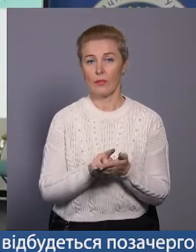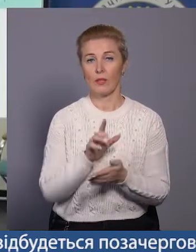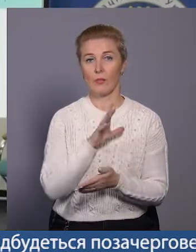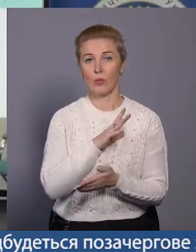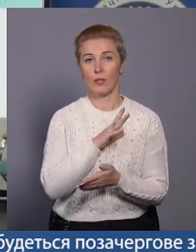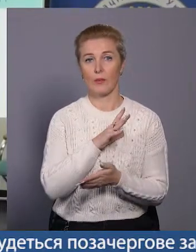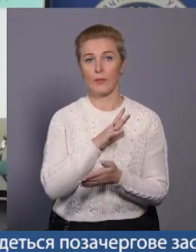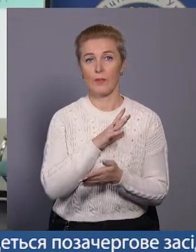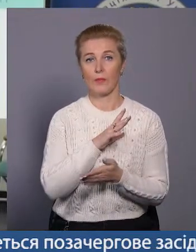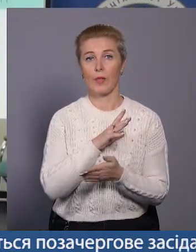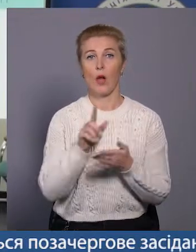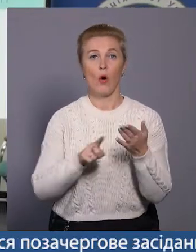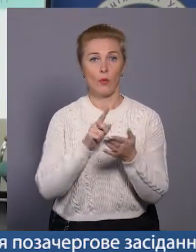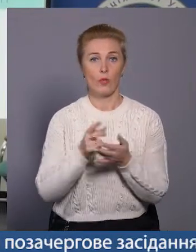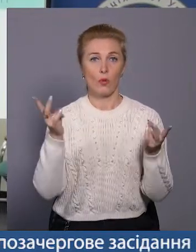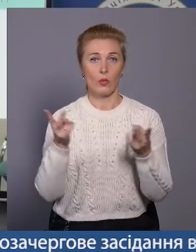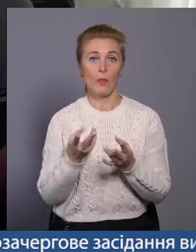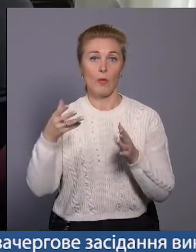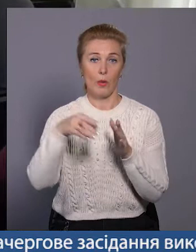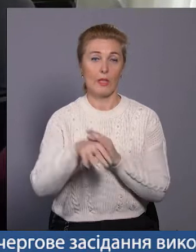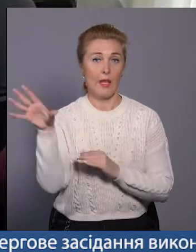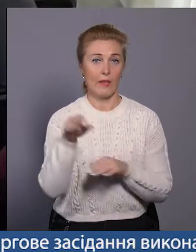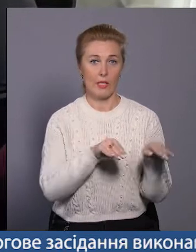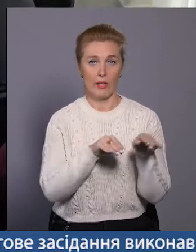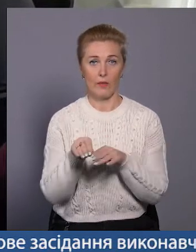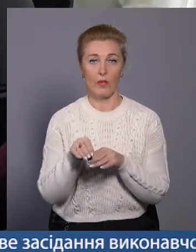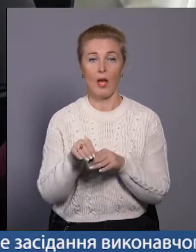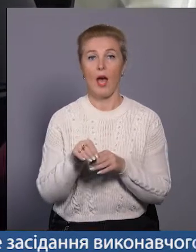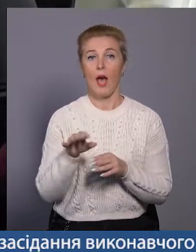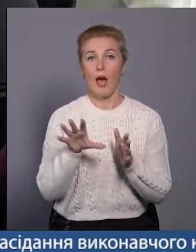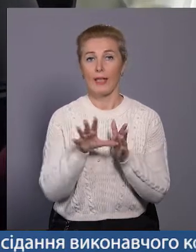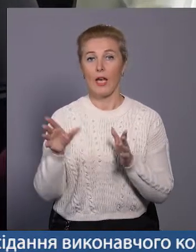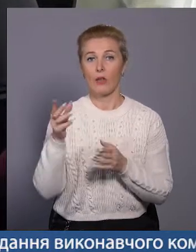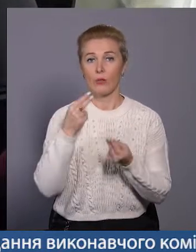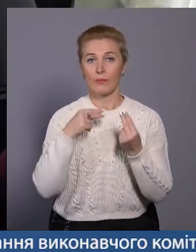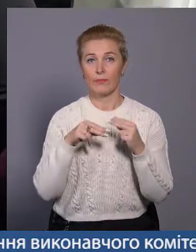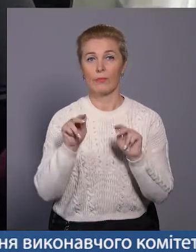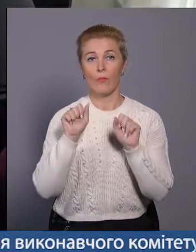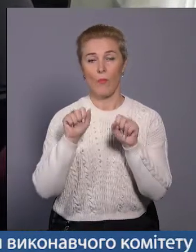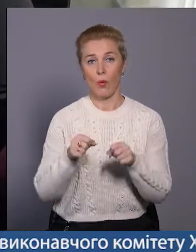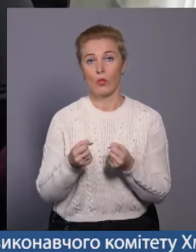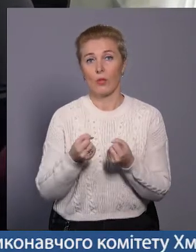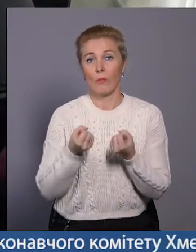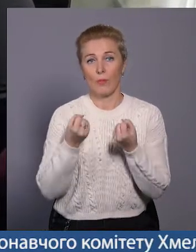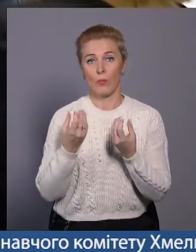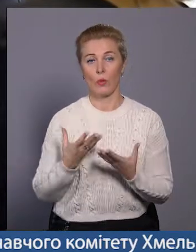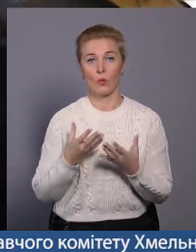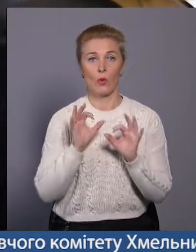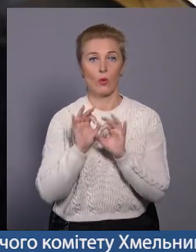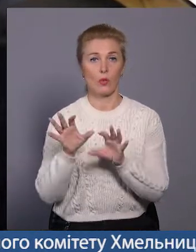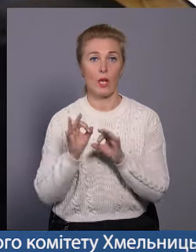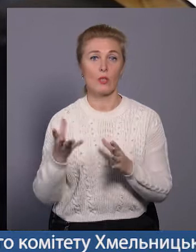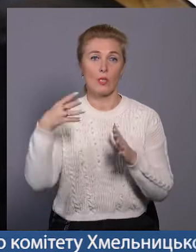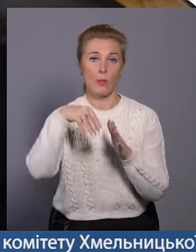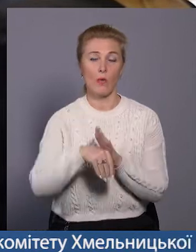яку обов'язково потрібно впроваджувати всіх на всіх рівнях. Енергоефективність можна розпочати із найпростішого, зауважують фахівці –